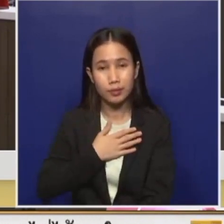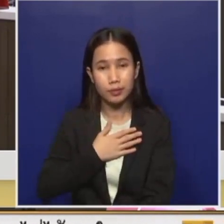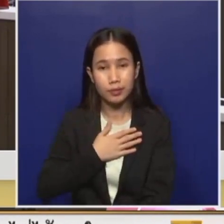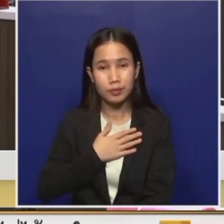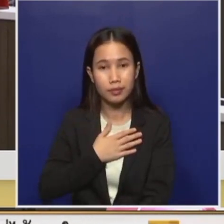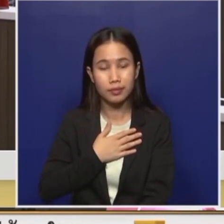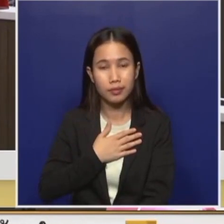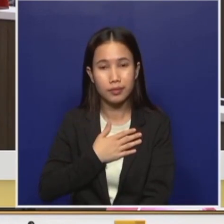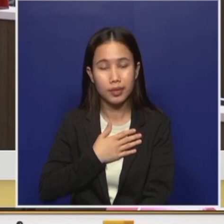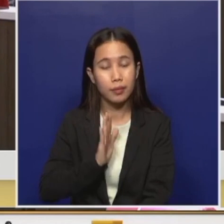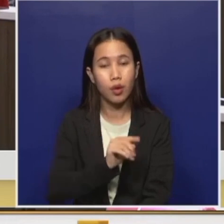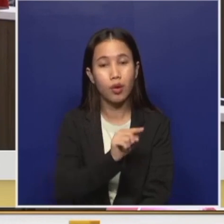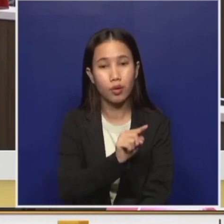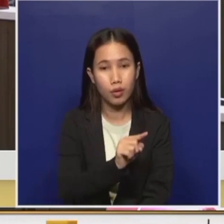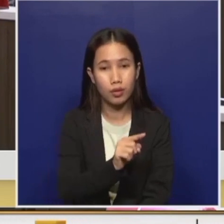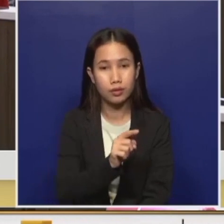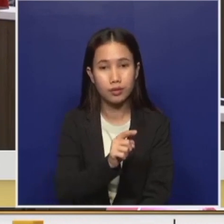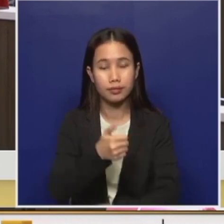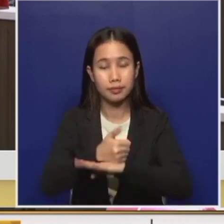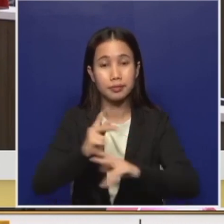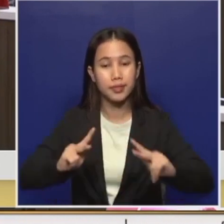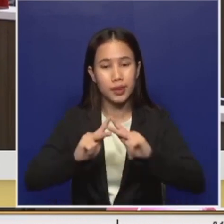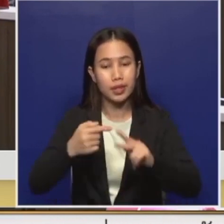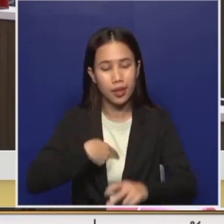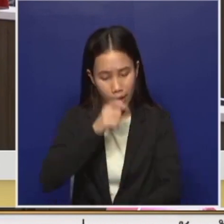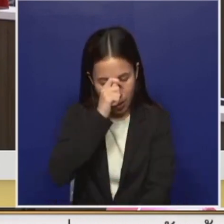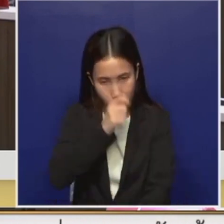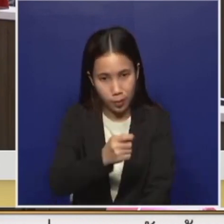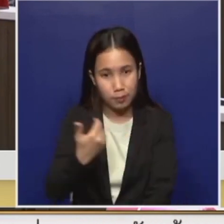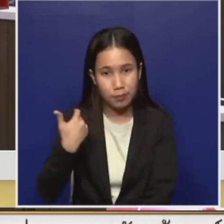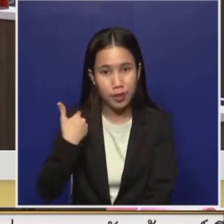เชิสตผมกบท่านเองก็กรกัพ่ forged